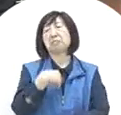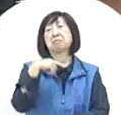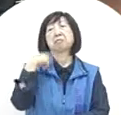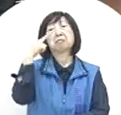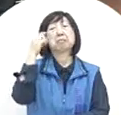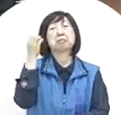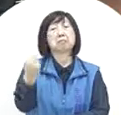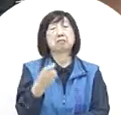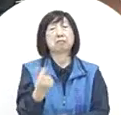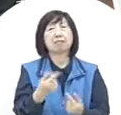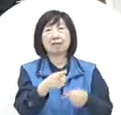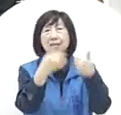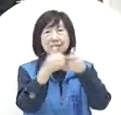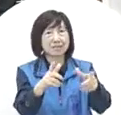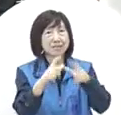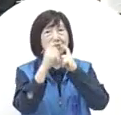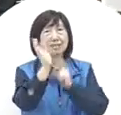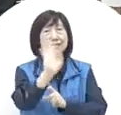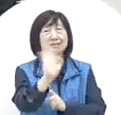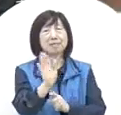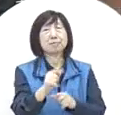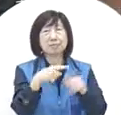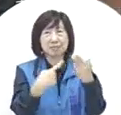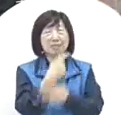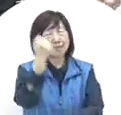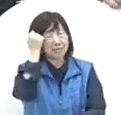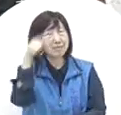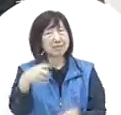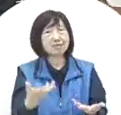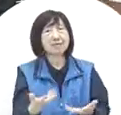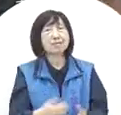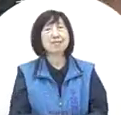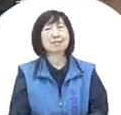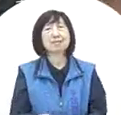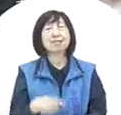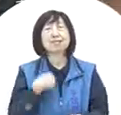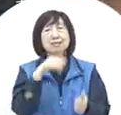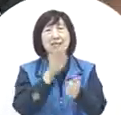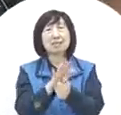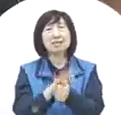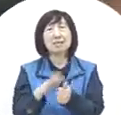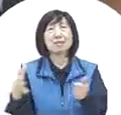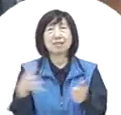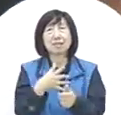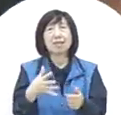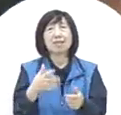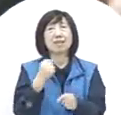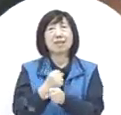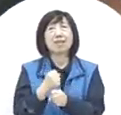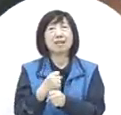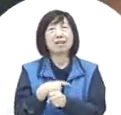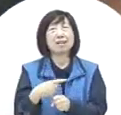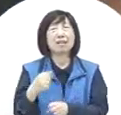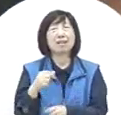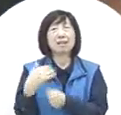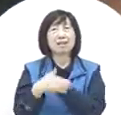这样，我不需要你回答，我只需要告诉你，你记得这件事情。 我必须为同仁 好 的努力去捍卫。 接下来， 谢谢。